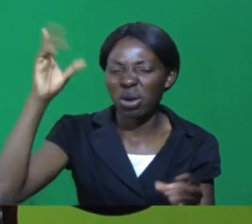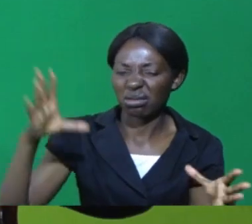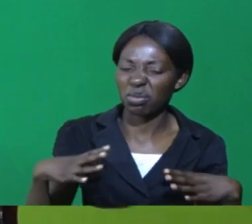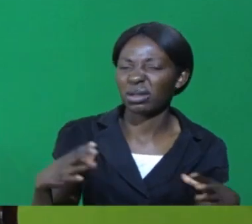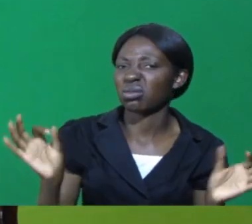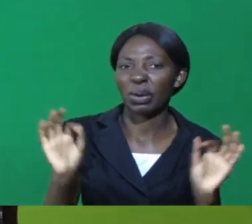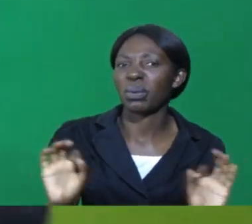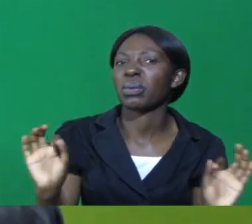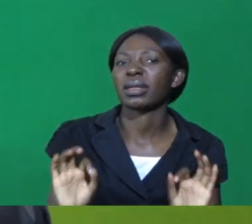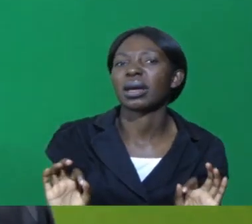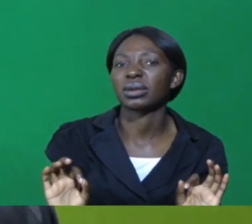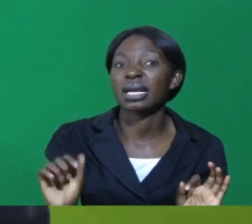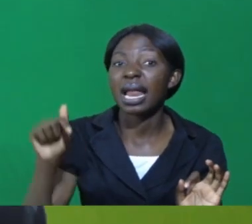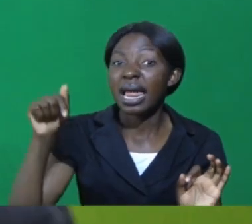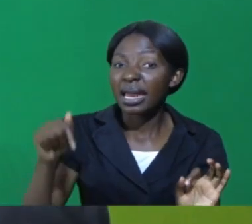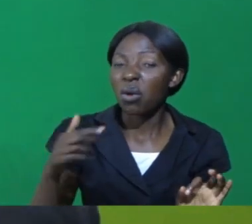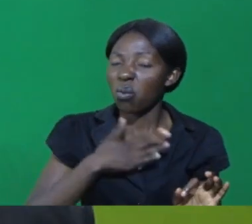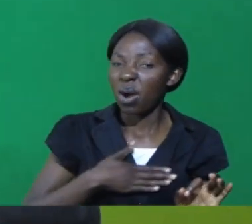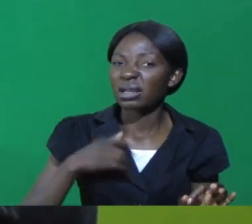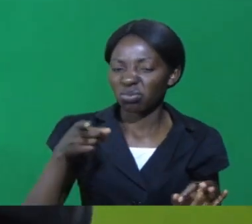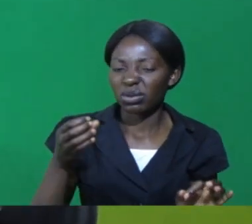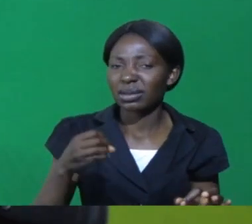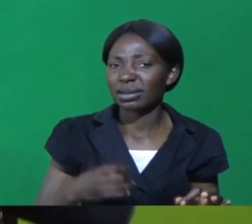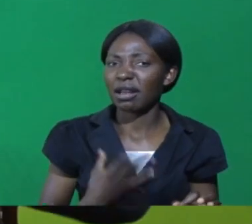kumuderedza kubva paumwari hwake, nemamwe manzwi